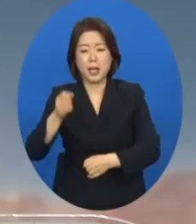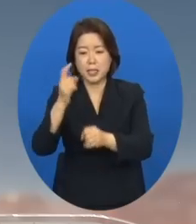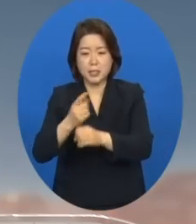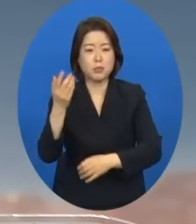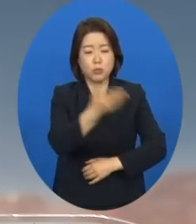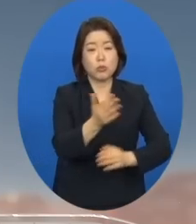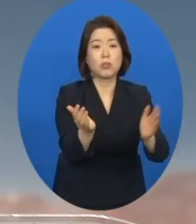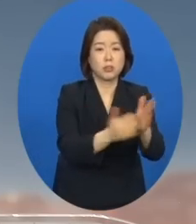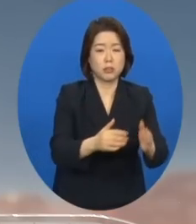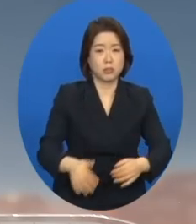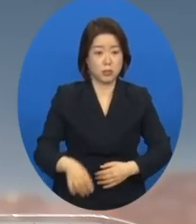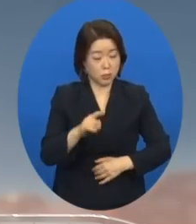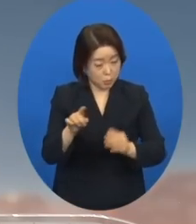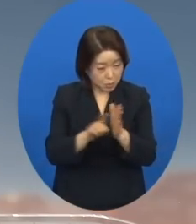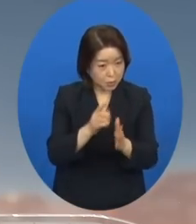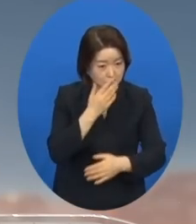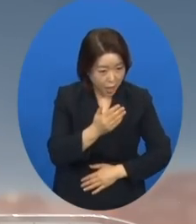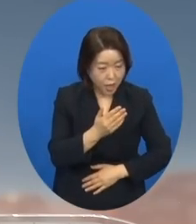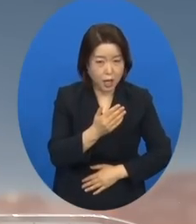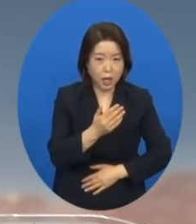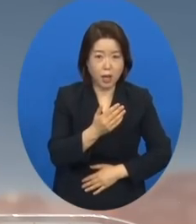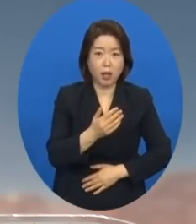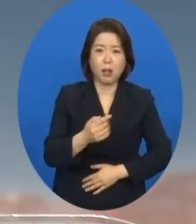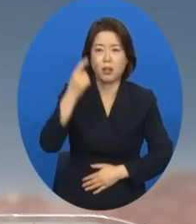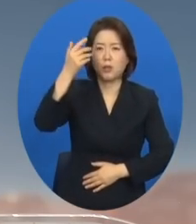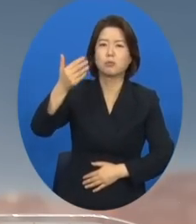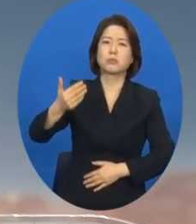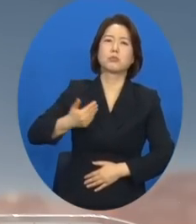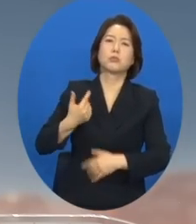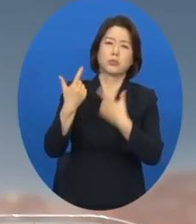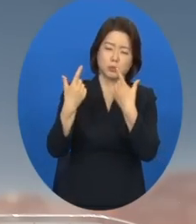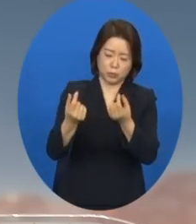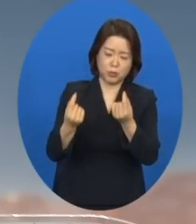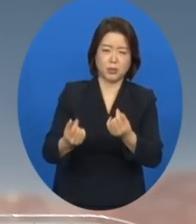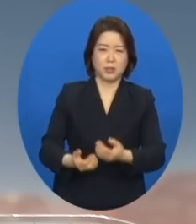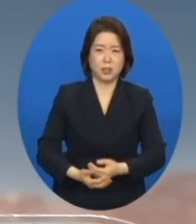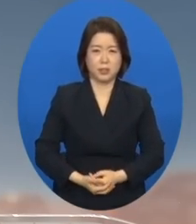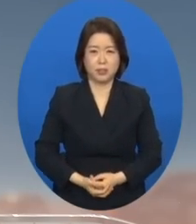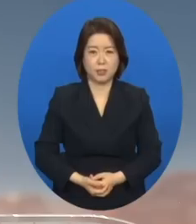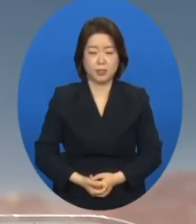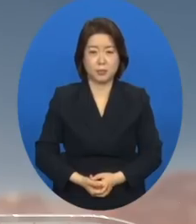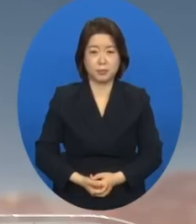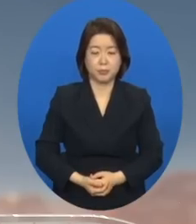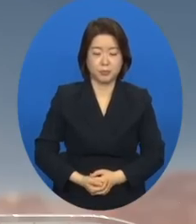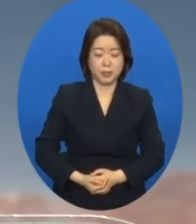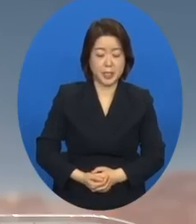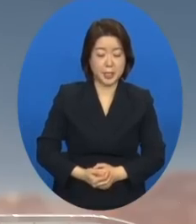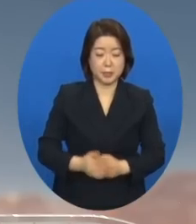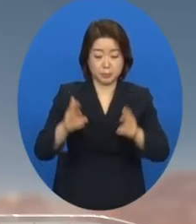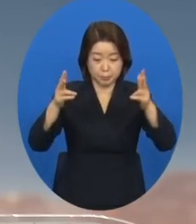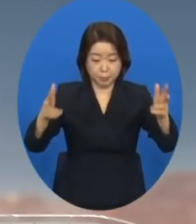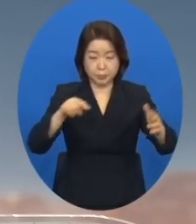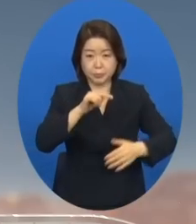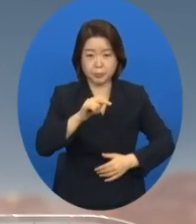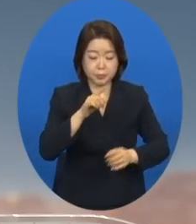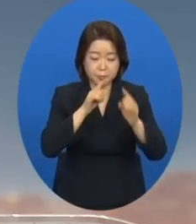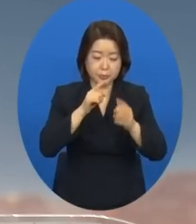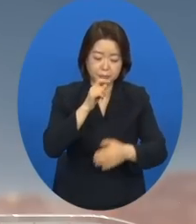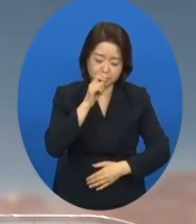거냐 안 믿을 거냐 우리에게 물어주는 겁니다 지금 제가이 주중에이 말씀을 묵상하고 있었는데